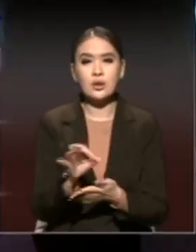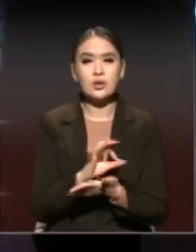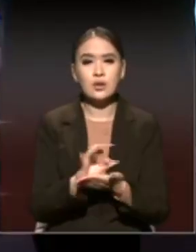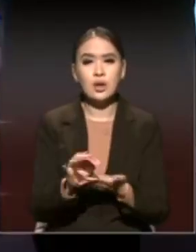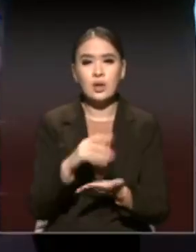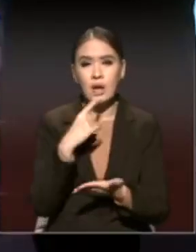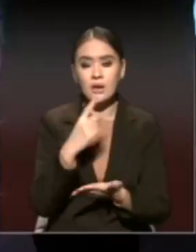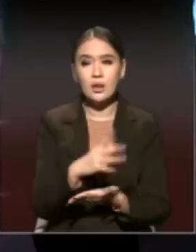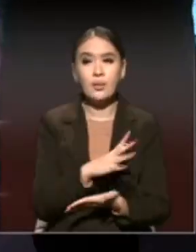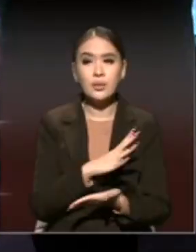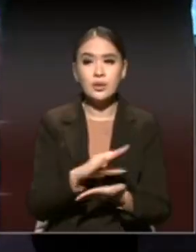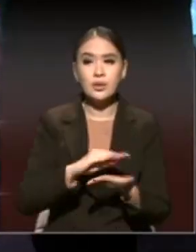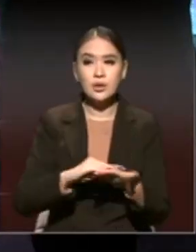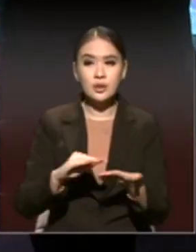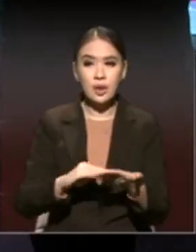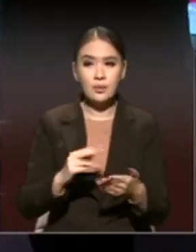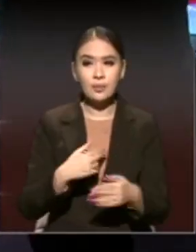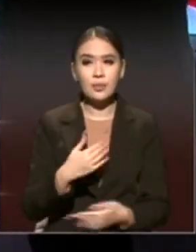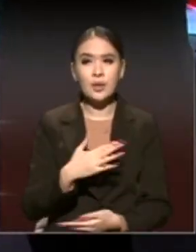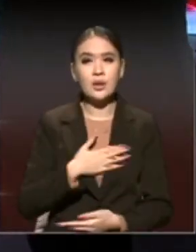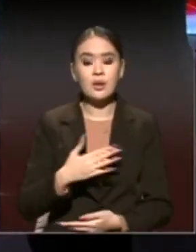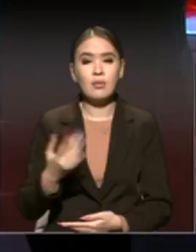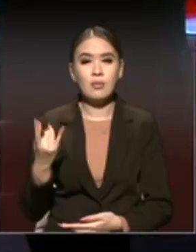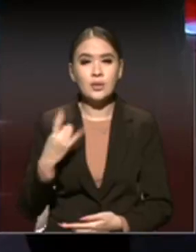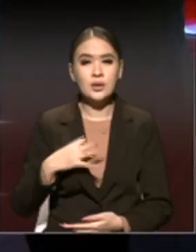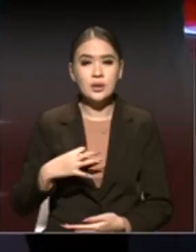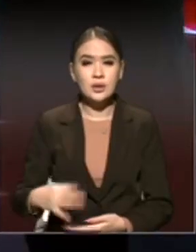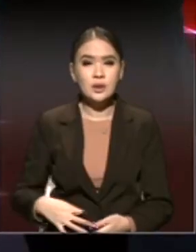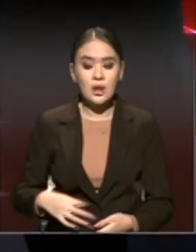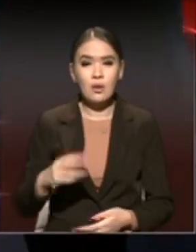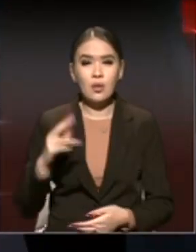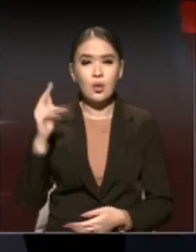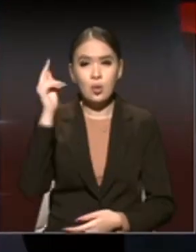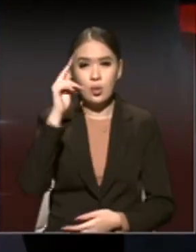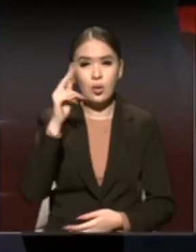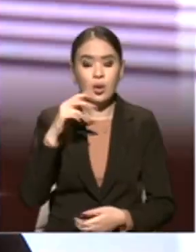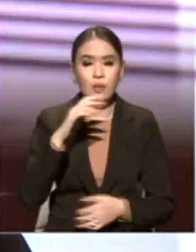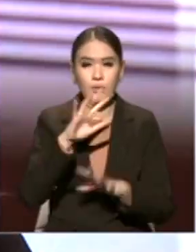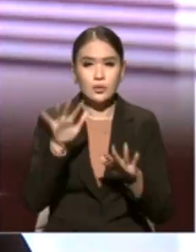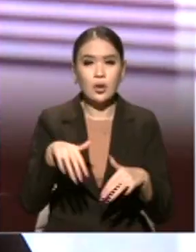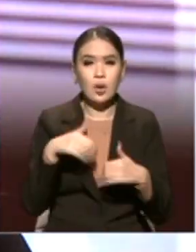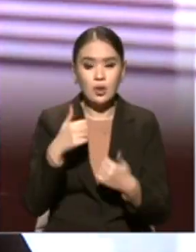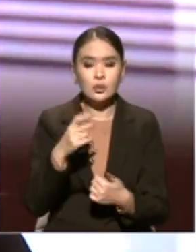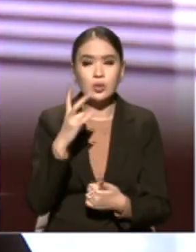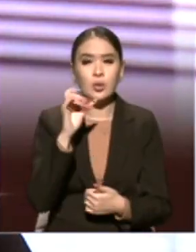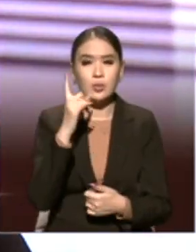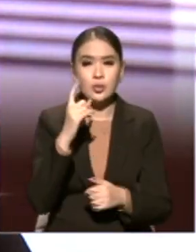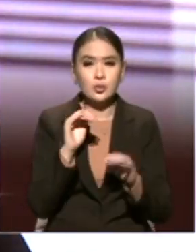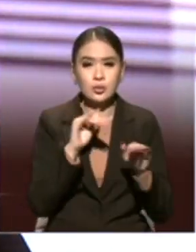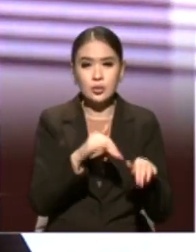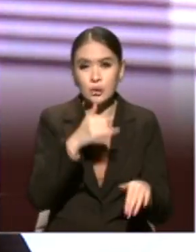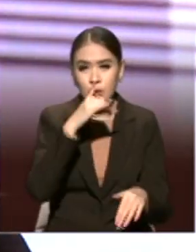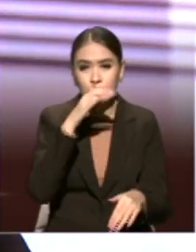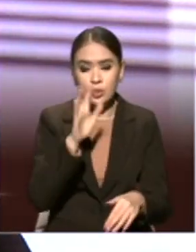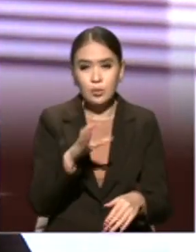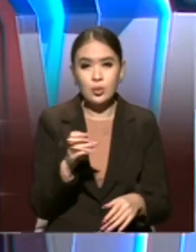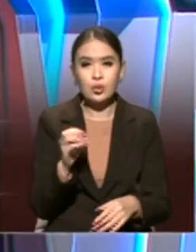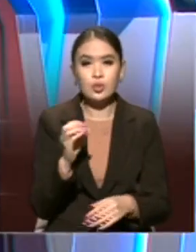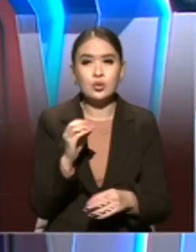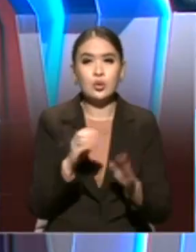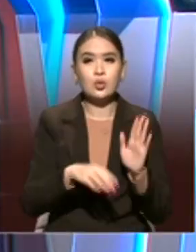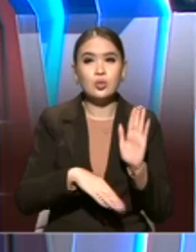біреулер айтып отыр ғой, жазып отыр. Неге менің балам осылай-осылай жақсы нәтижелер жинады, бірақ түсе алмады деп. Бірақ үздіктердің де үздіктері бар ғой. Біз мына жерде деп